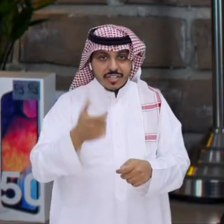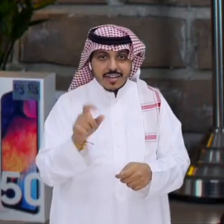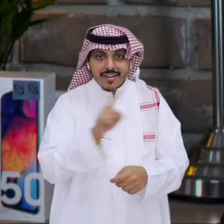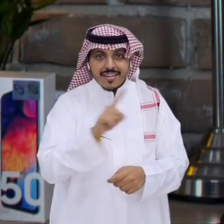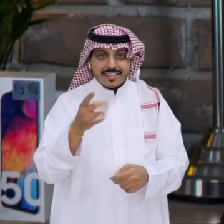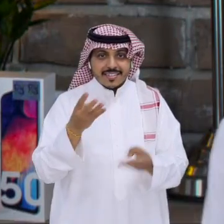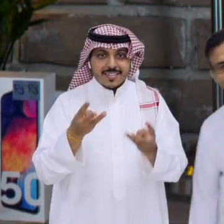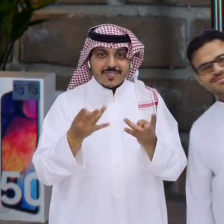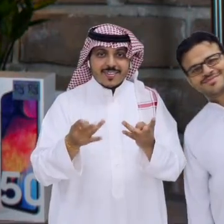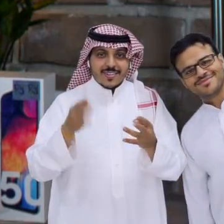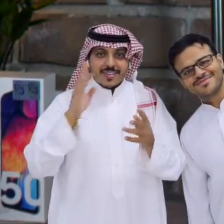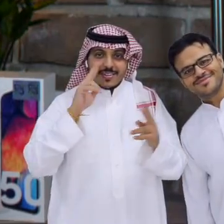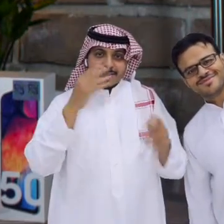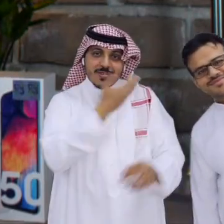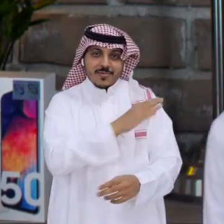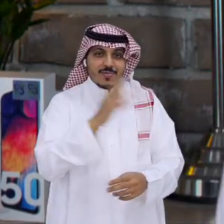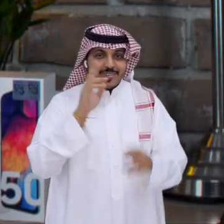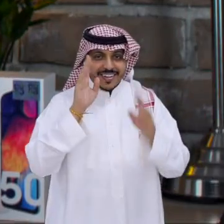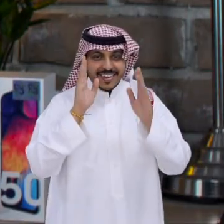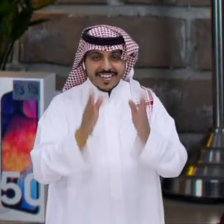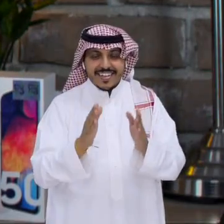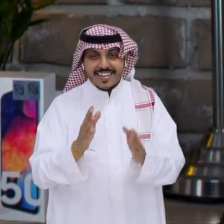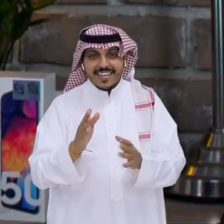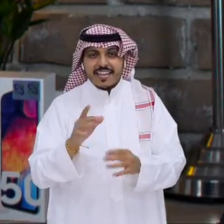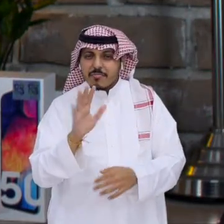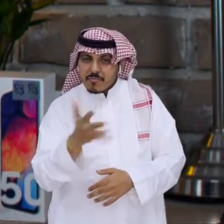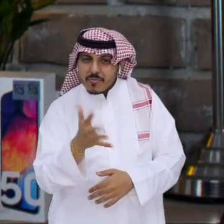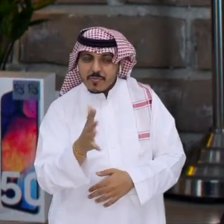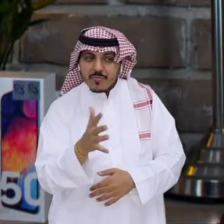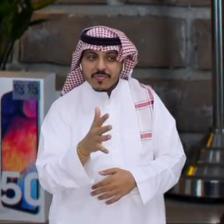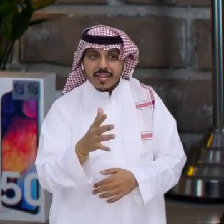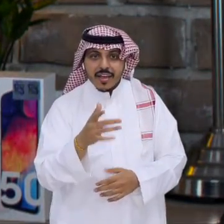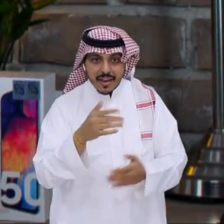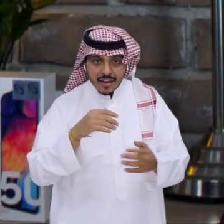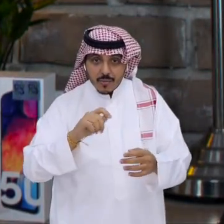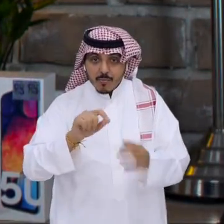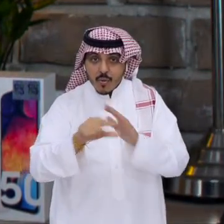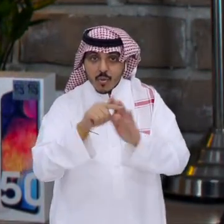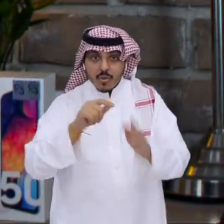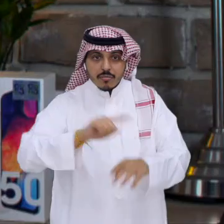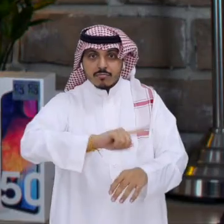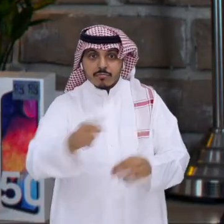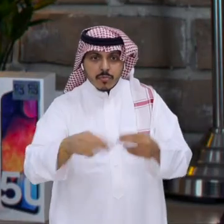وبحمدك أشهد أن لا إله إلا أنت استغفرك وأتوب إليك. الظاهر